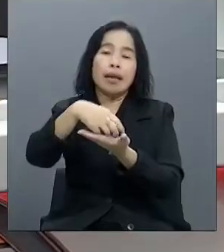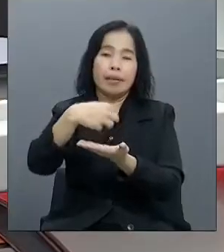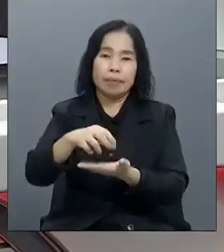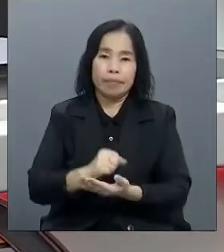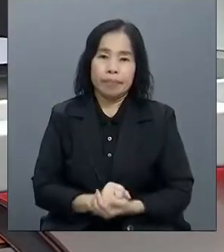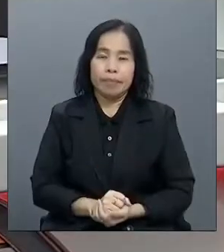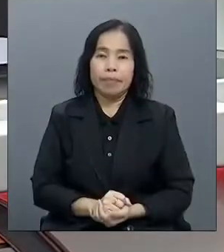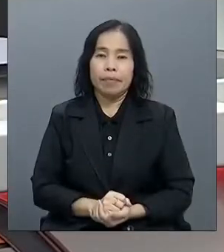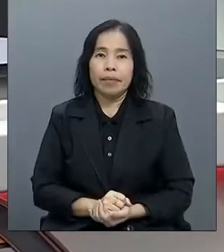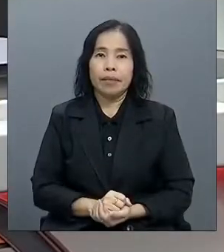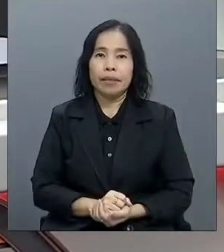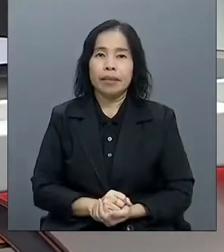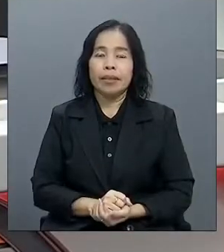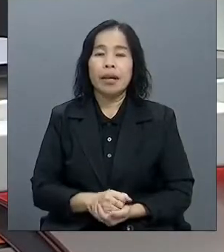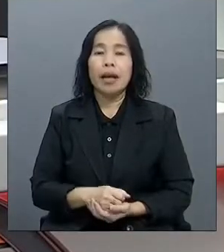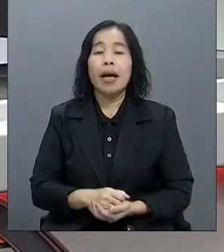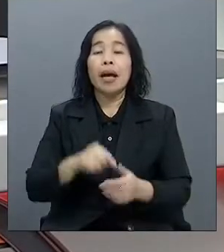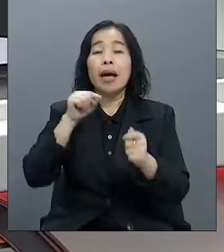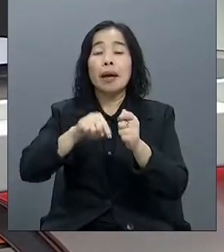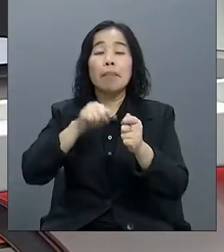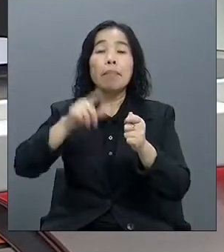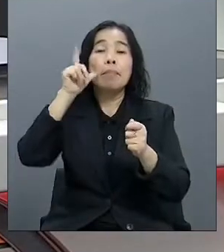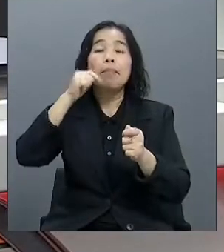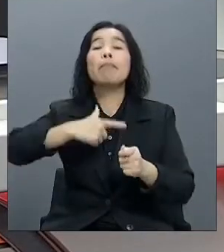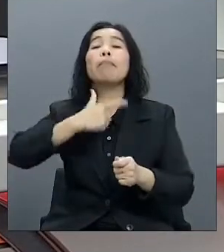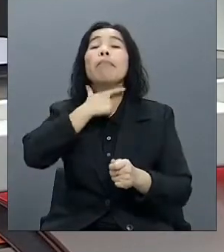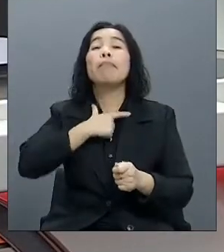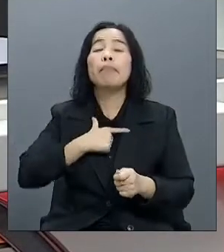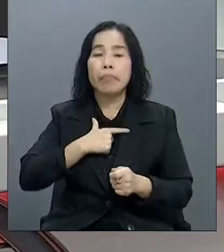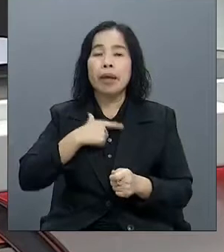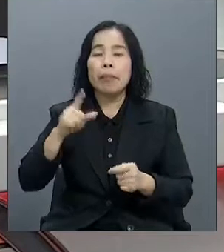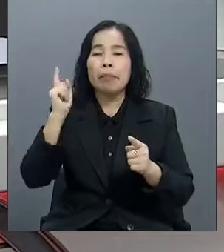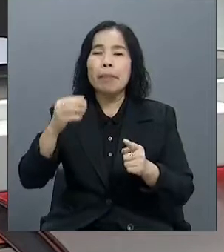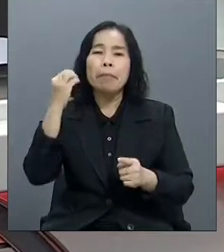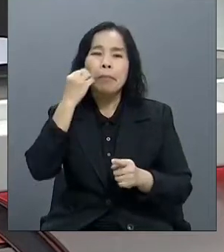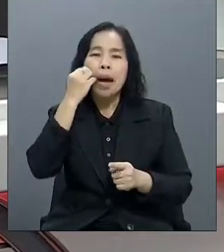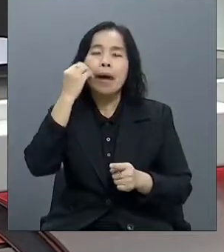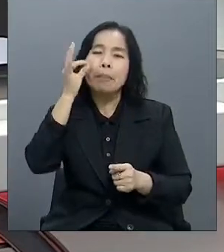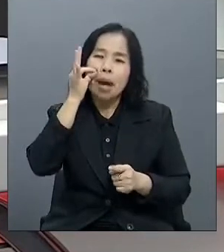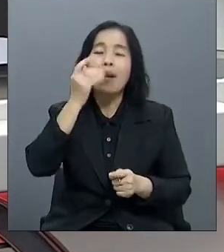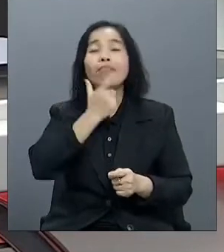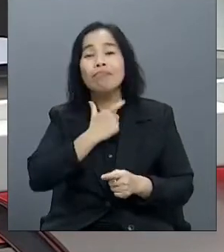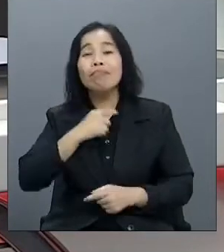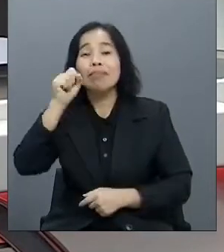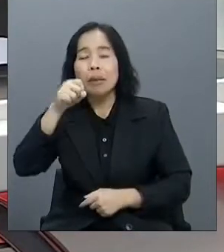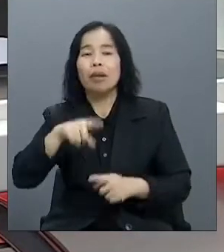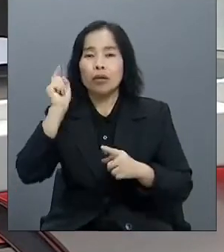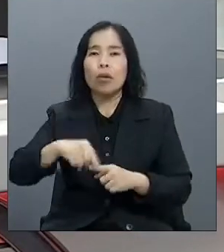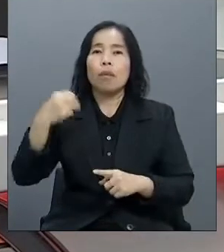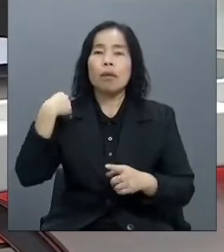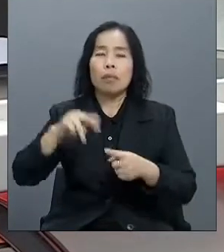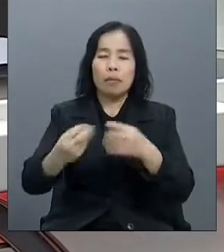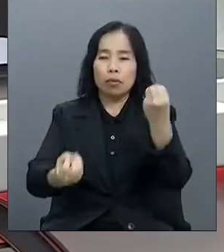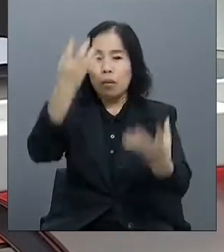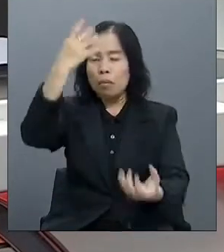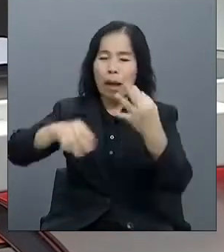ที่บ้านทบศอกอำเภอเมืองแม่ฮ่องสอนนะคะเป็นหมู่บ้านของกลุ่มชาติพันธุ์กะเหรี่ยงแดงค่ะที่ในอดีตต้องมีการเผาพื้นที่ป่าเพื่อเตรียมการเกษตรนะ